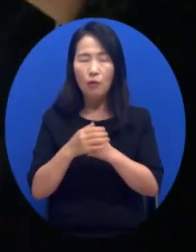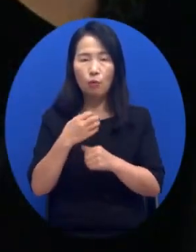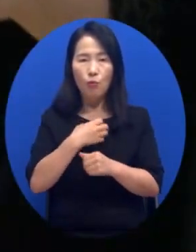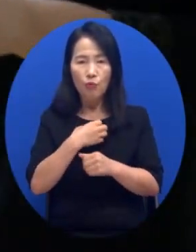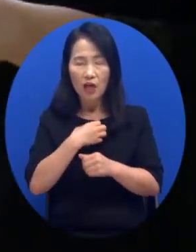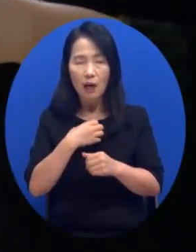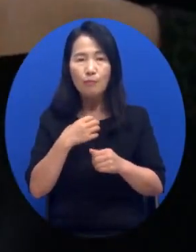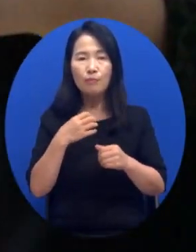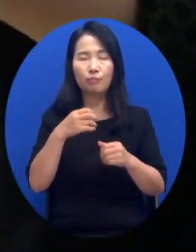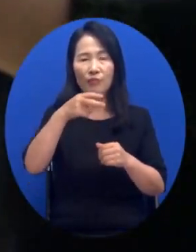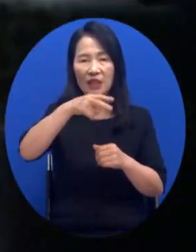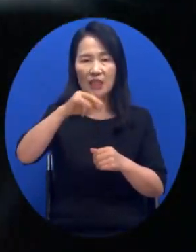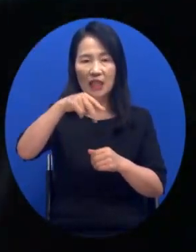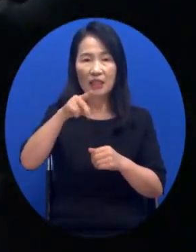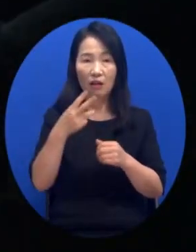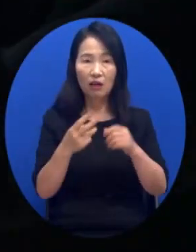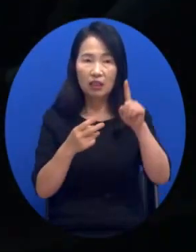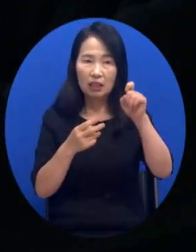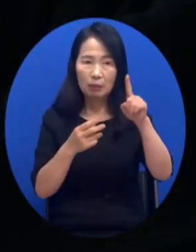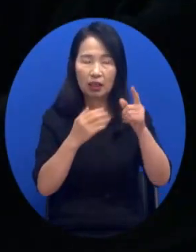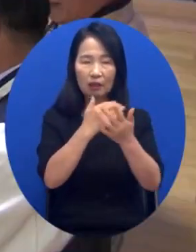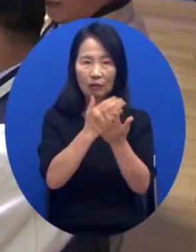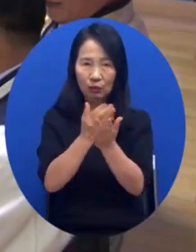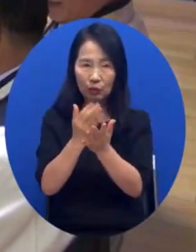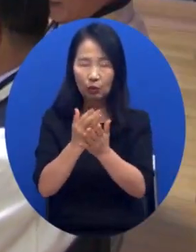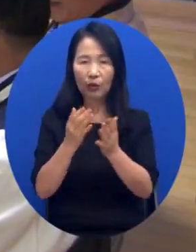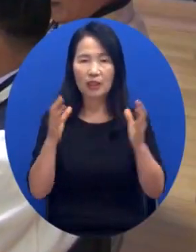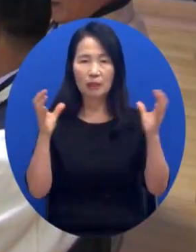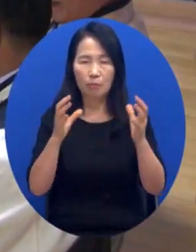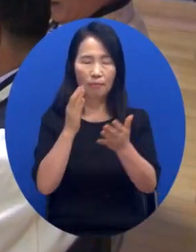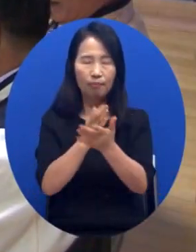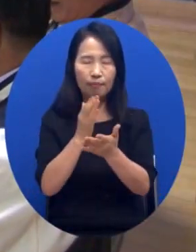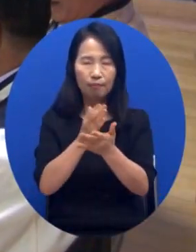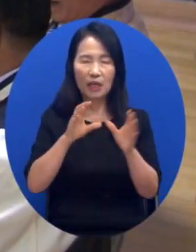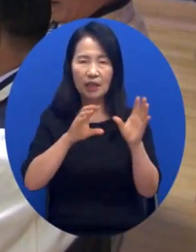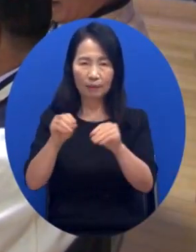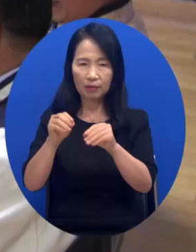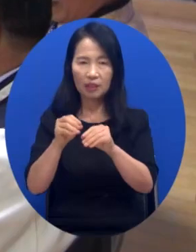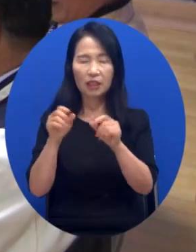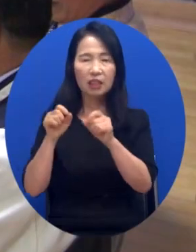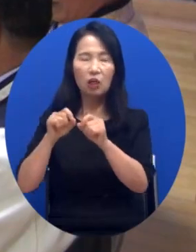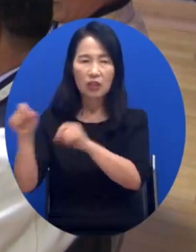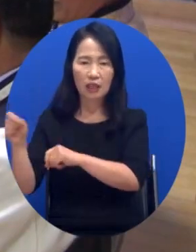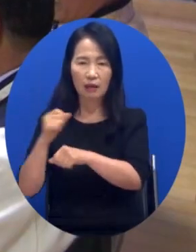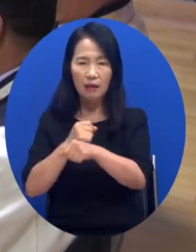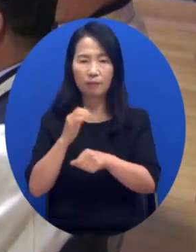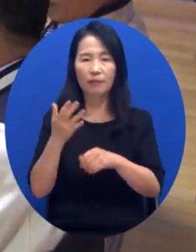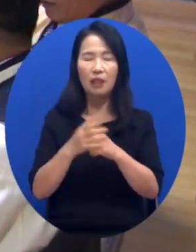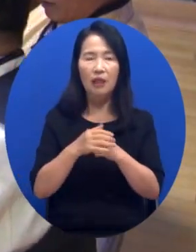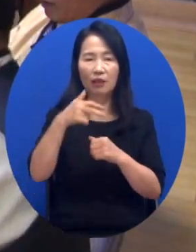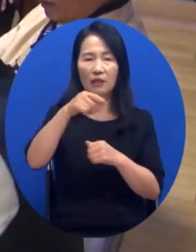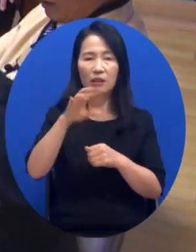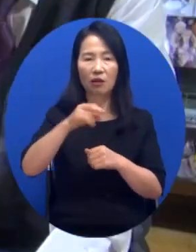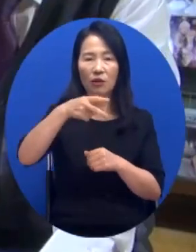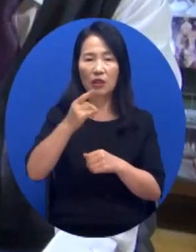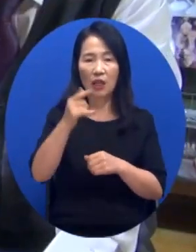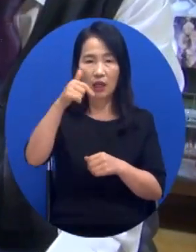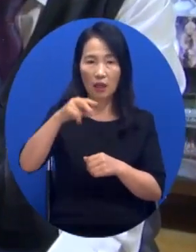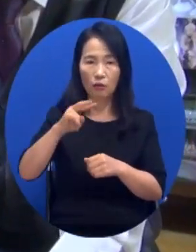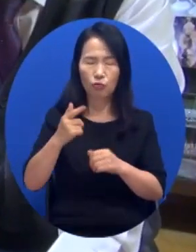시설 11종의 집합 금지 조치도 연장됩니다. 정세균 국무총리는 대국민 담화문을